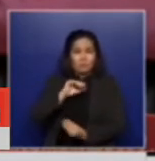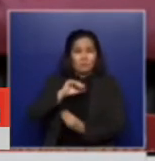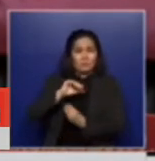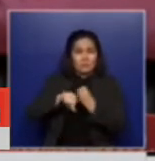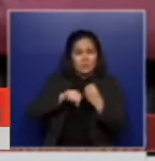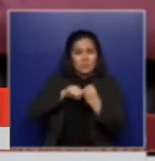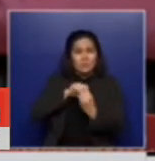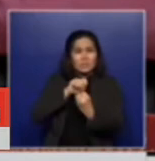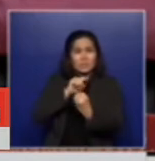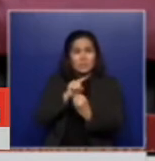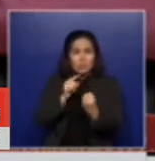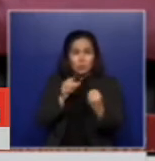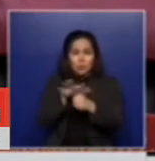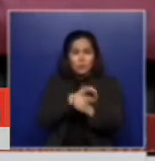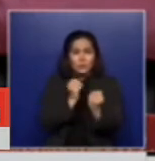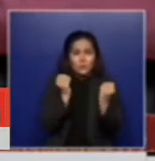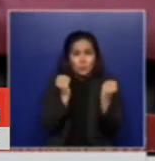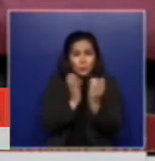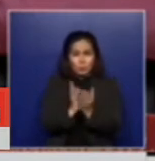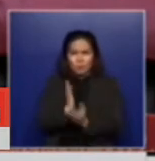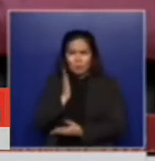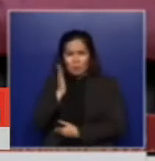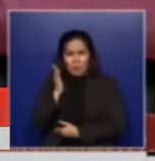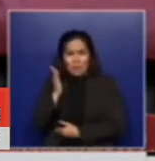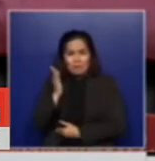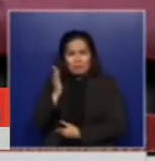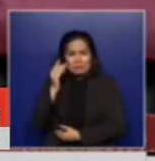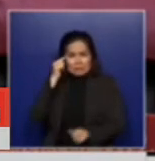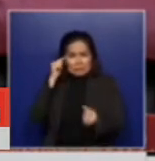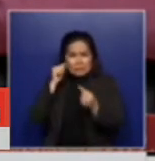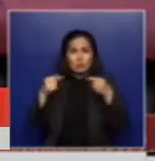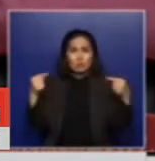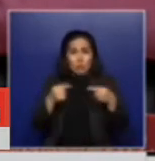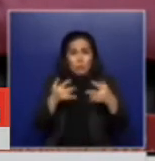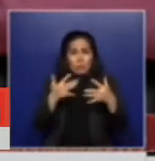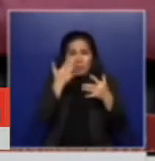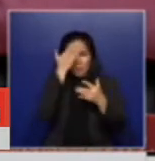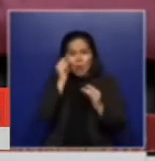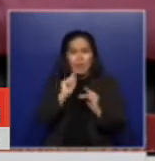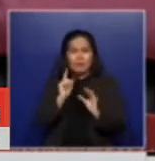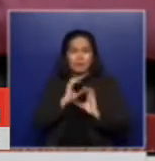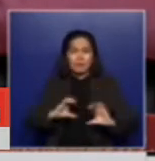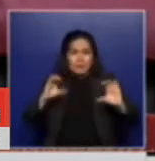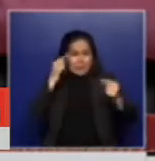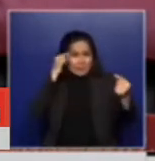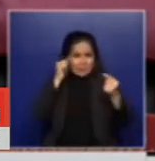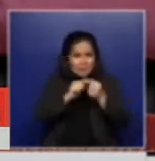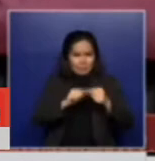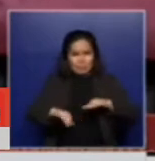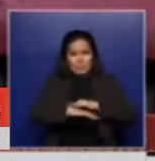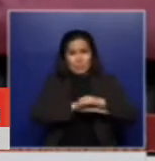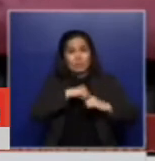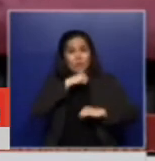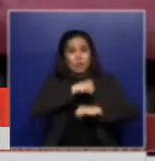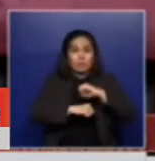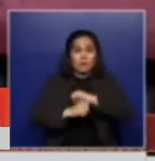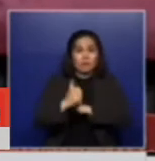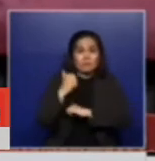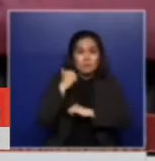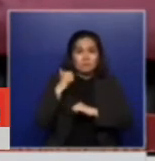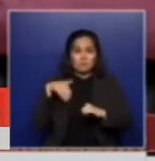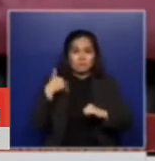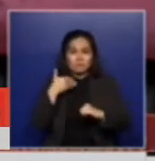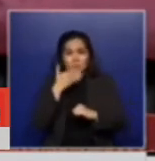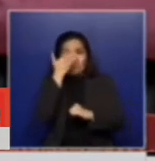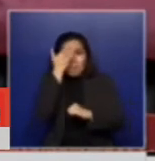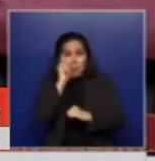ควิดนะครับรัฐบาลยังมุ่งเน้นไปที่การวางโครงสร้างพื้นฐานแบบเดิมๆที่ท่านเคยทำมาเนี่ยเพื่อที่จะไปรอง